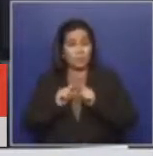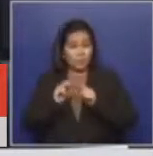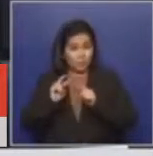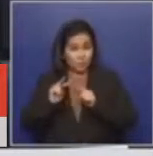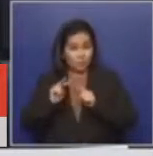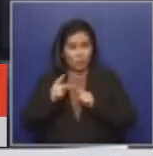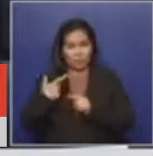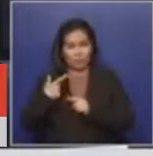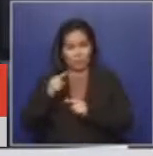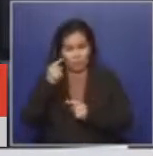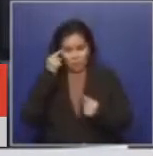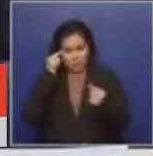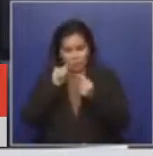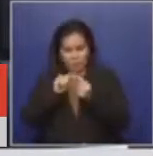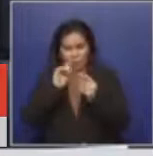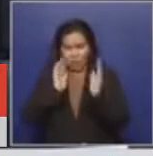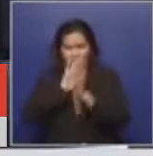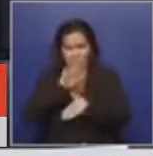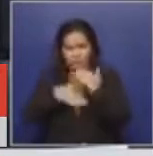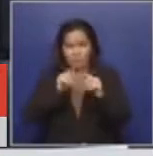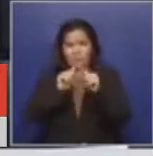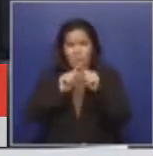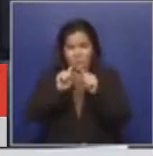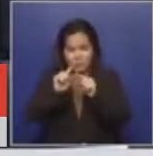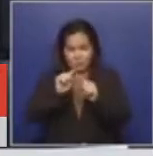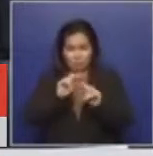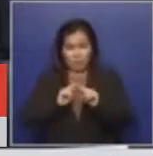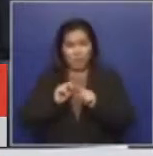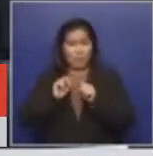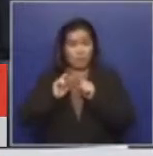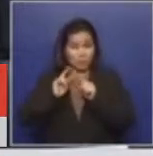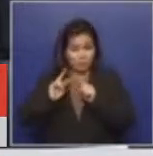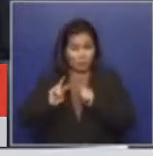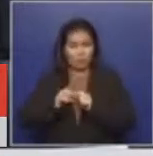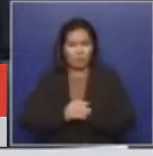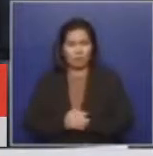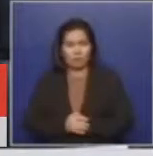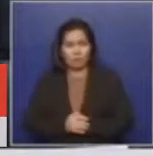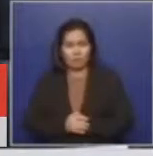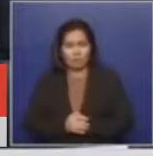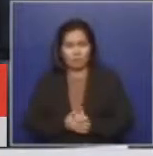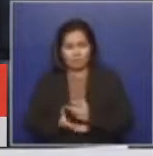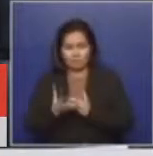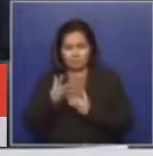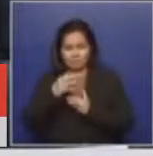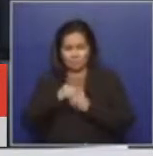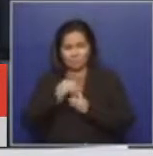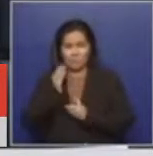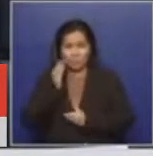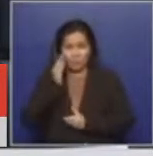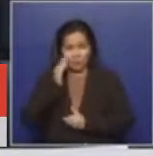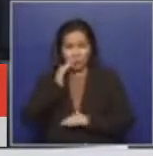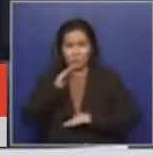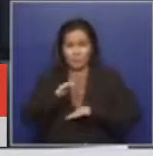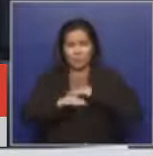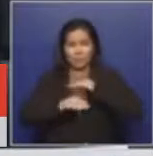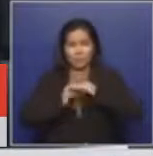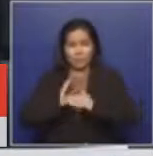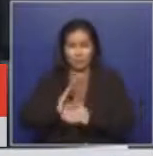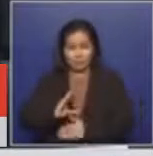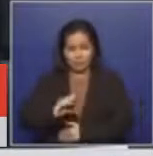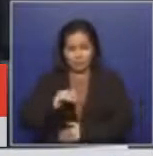โยชน์เพื่อนมนุษย์เป็นกิจที่หนึ่งท่านจะมีความก้าวหน้ามีสิ่ง